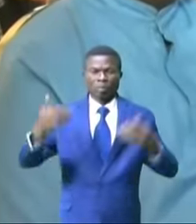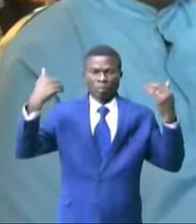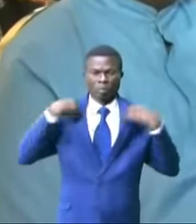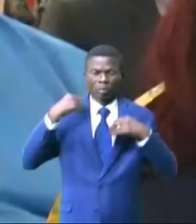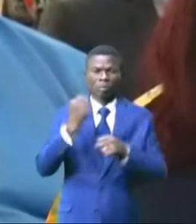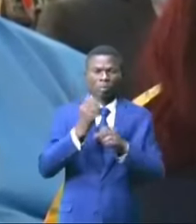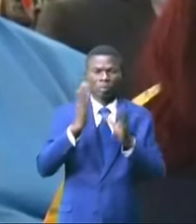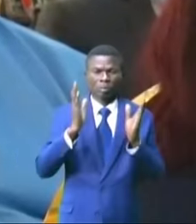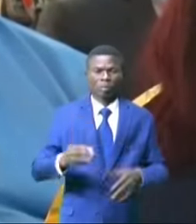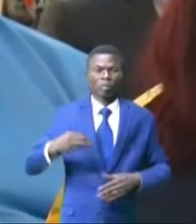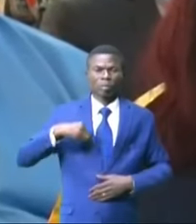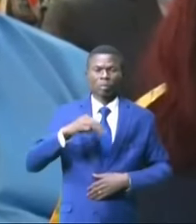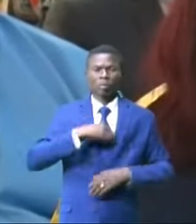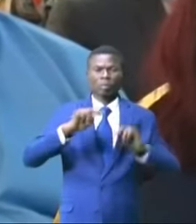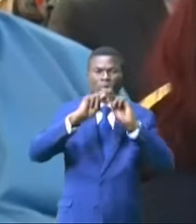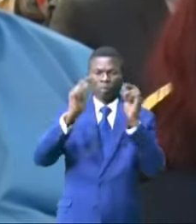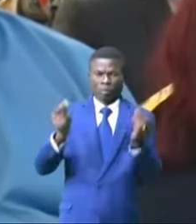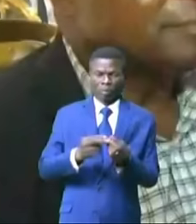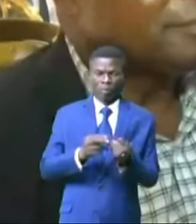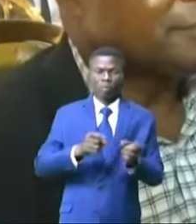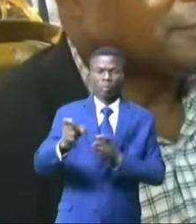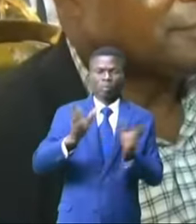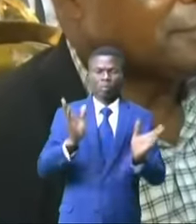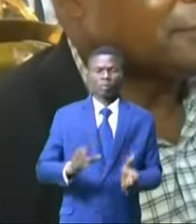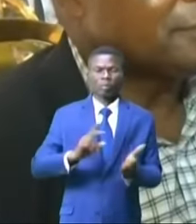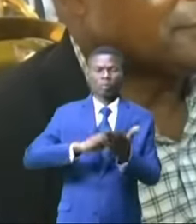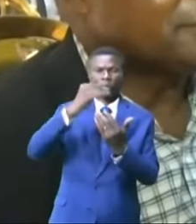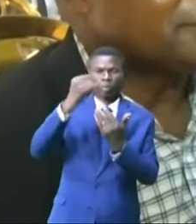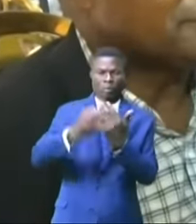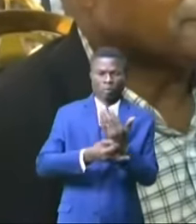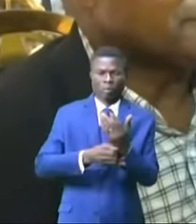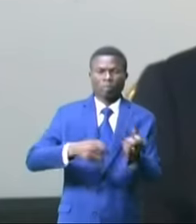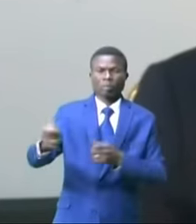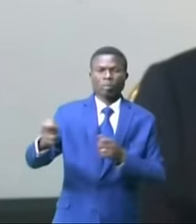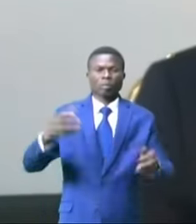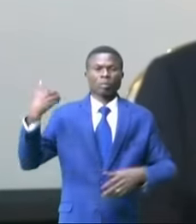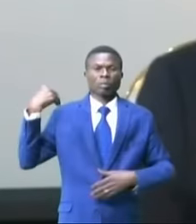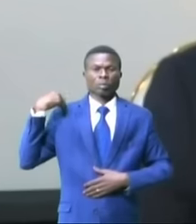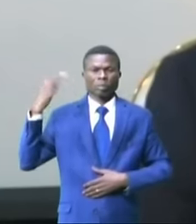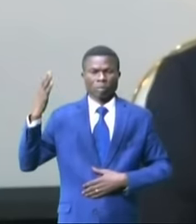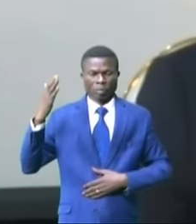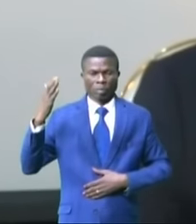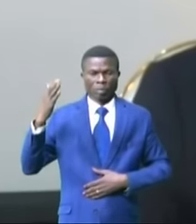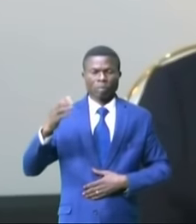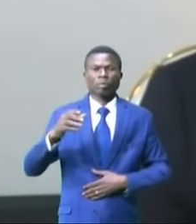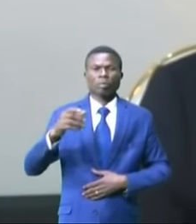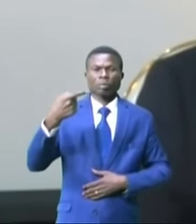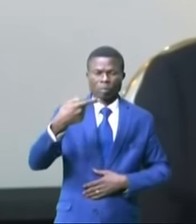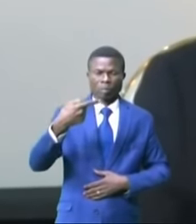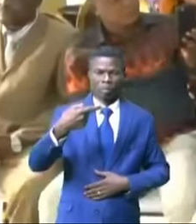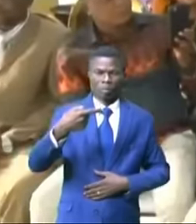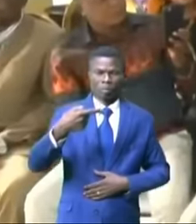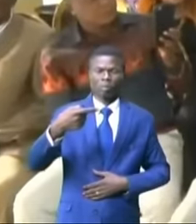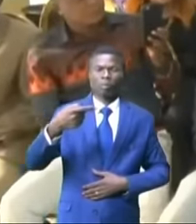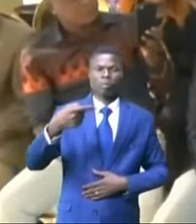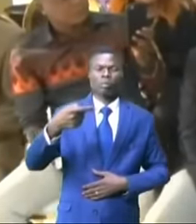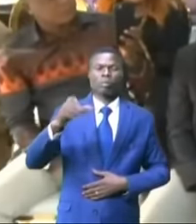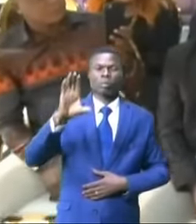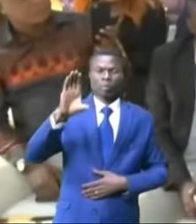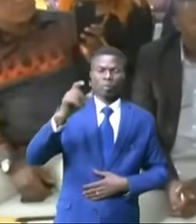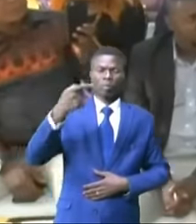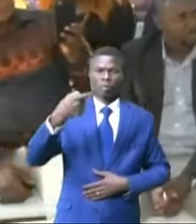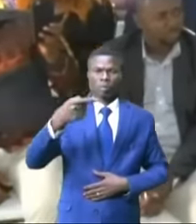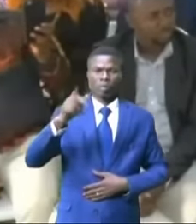agents, membres des cellules de gestion des projets et des marchés publics, CGPMP, au niveau central. Sur